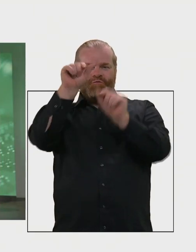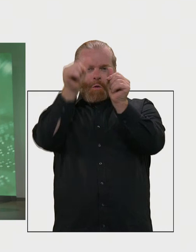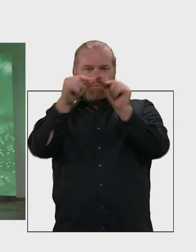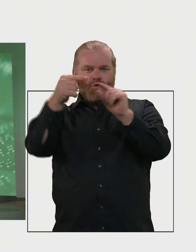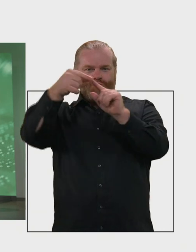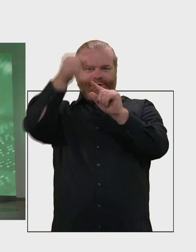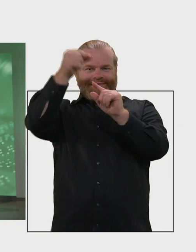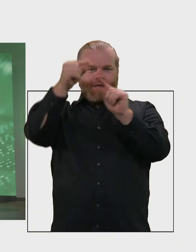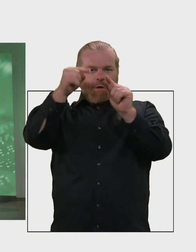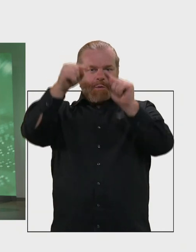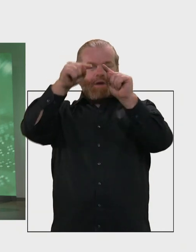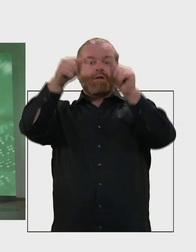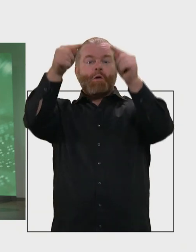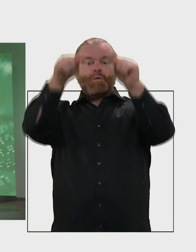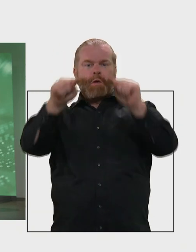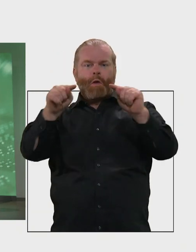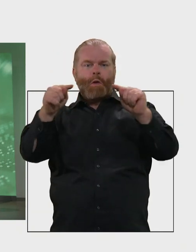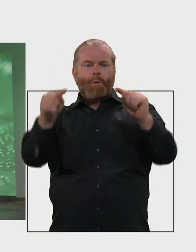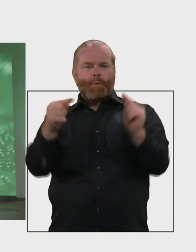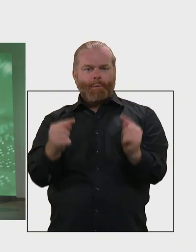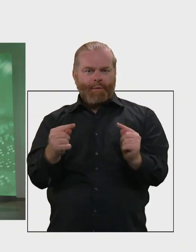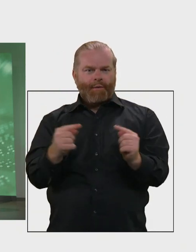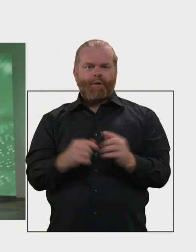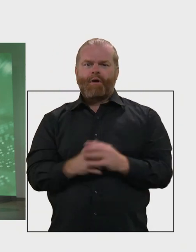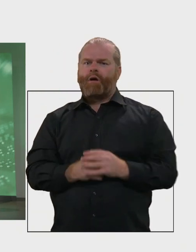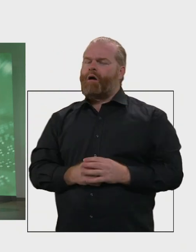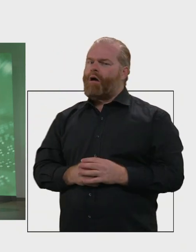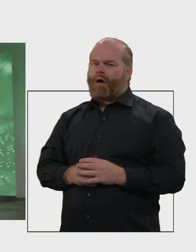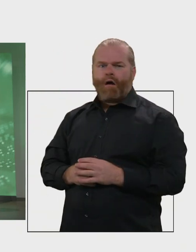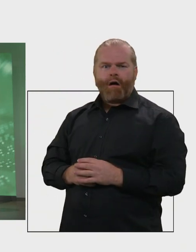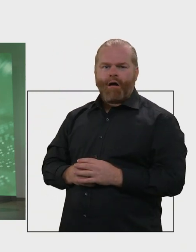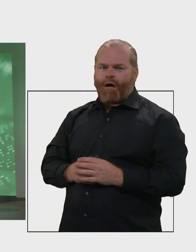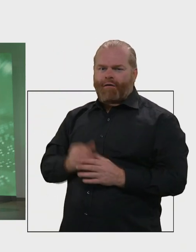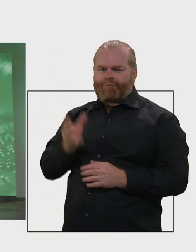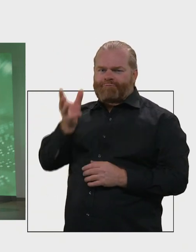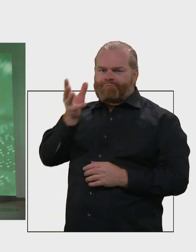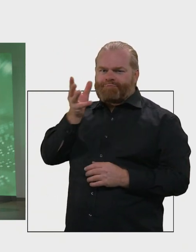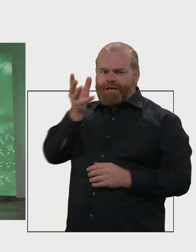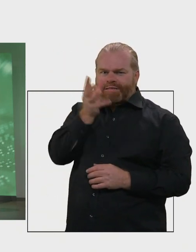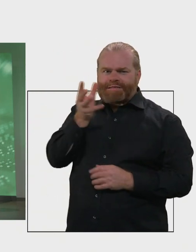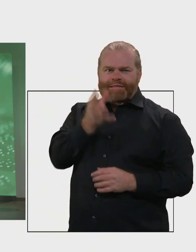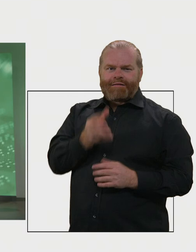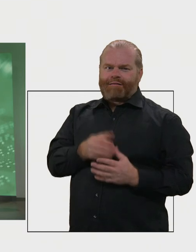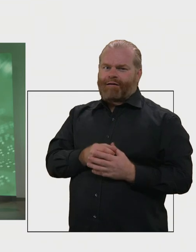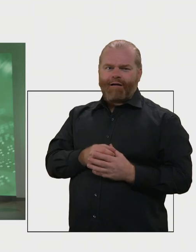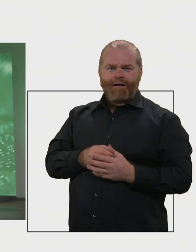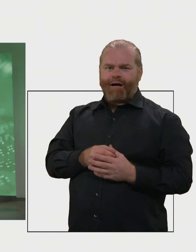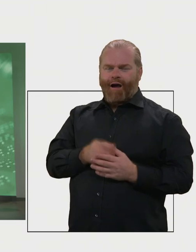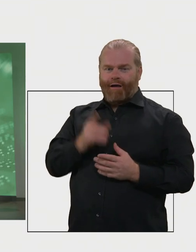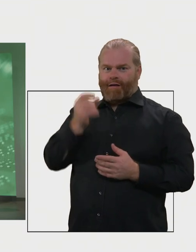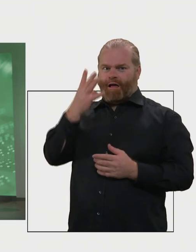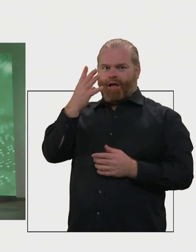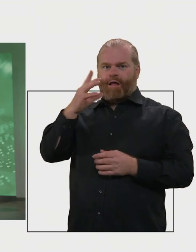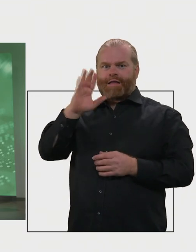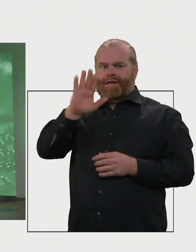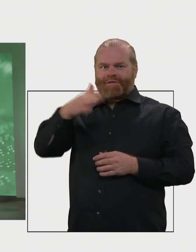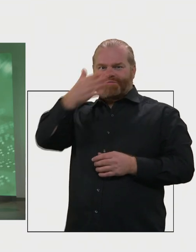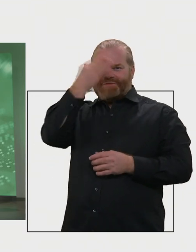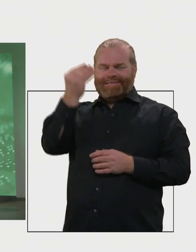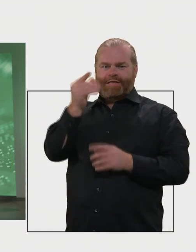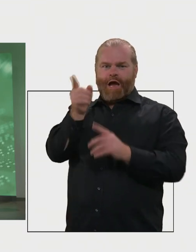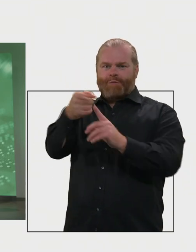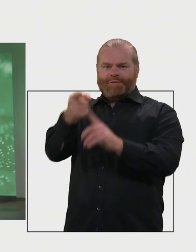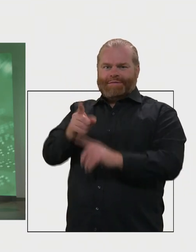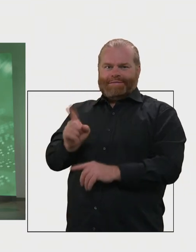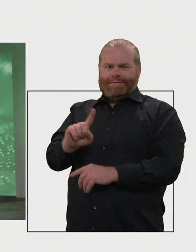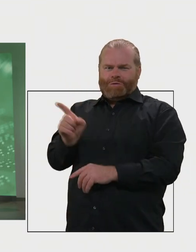Wahnsinn, da darf man nichts vergessen, ne? Oder? Also das ist wirklich so im Detail und so präzise beschrieben. Wir haben noch,